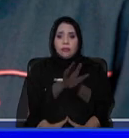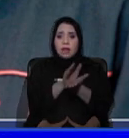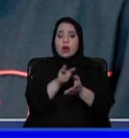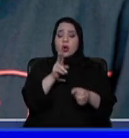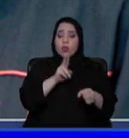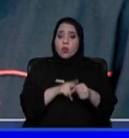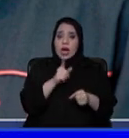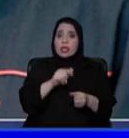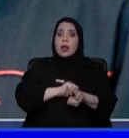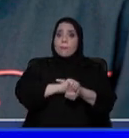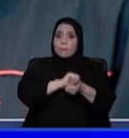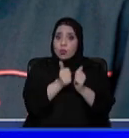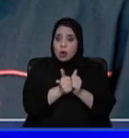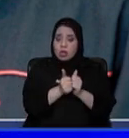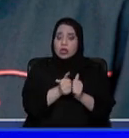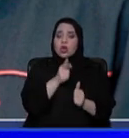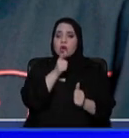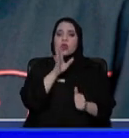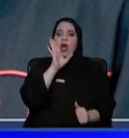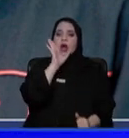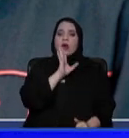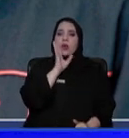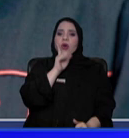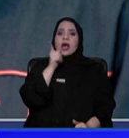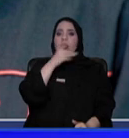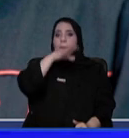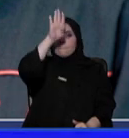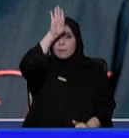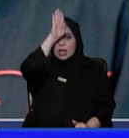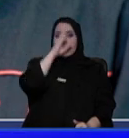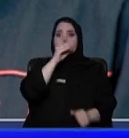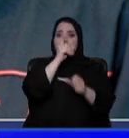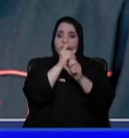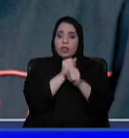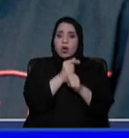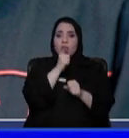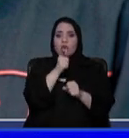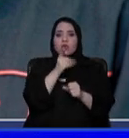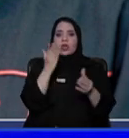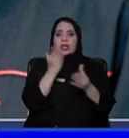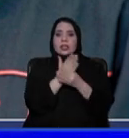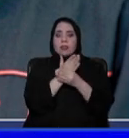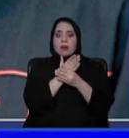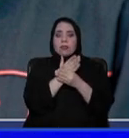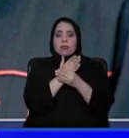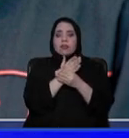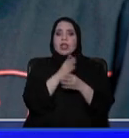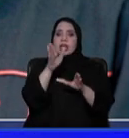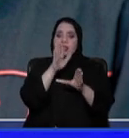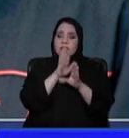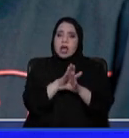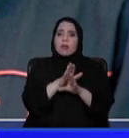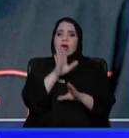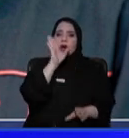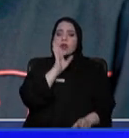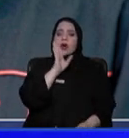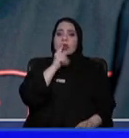وهذه المبادرة اللي دائما جلالة الملك زي ما قلت هو يفاجئنا دائما كل